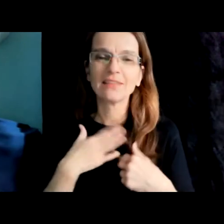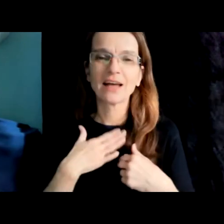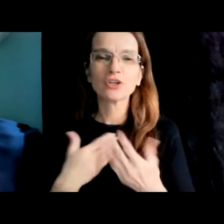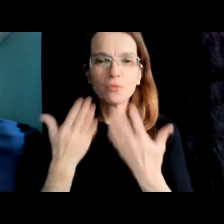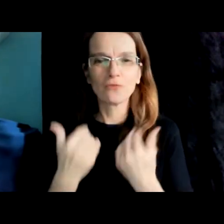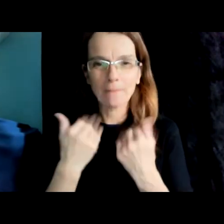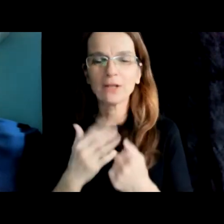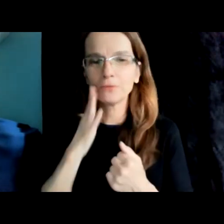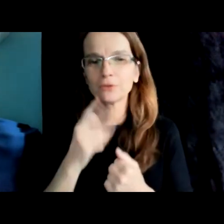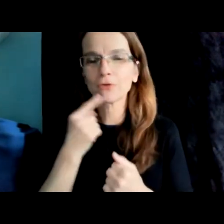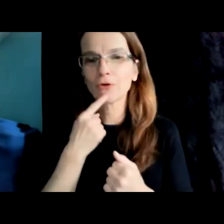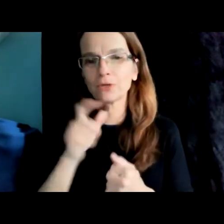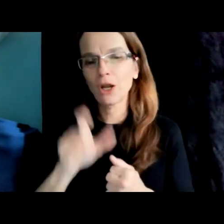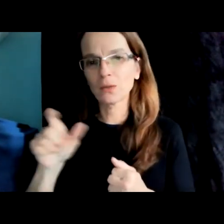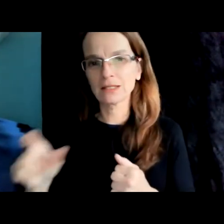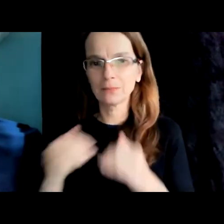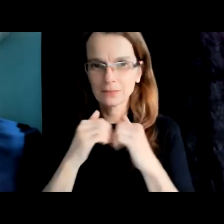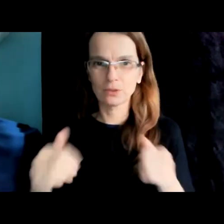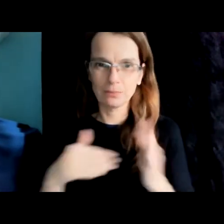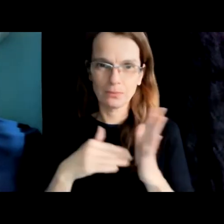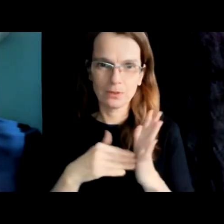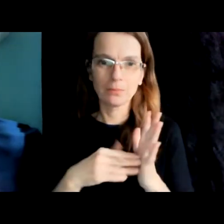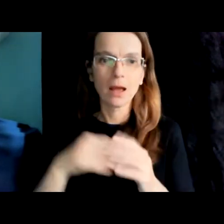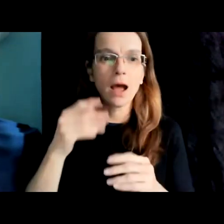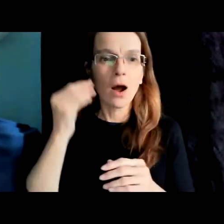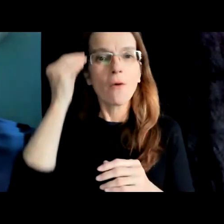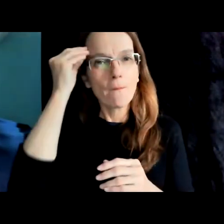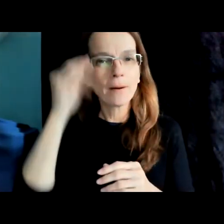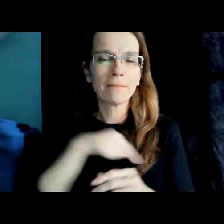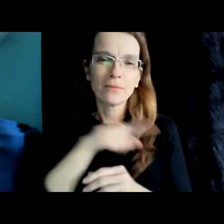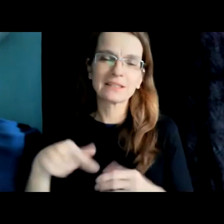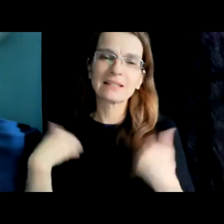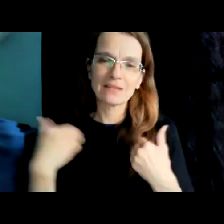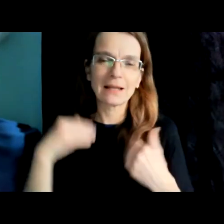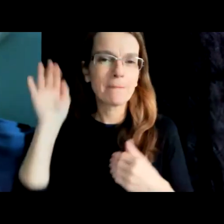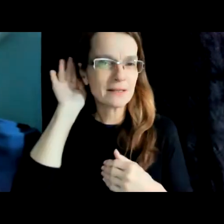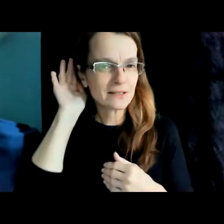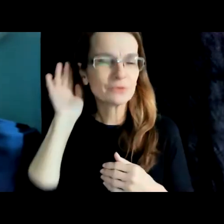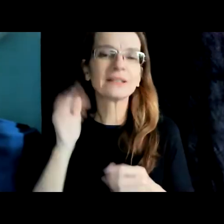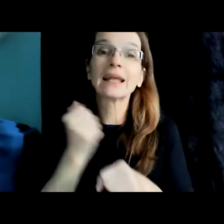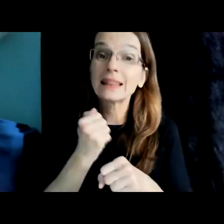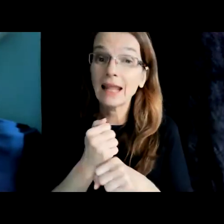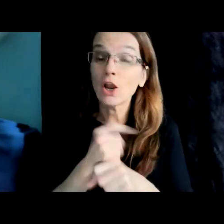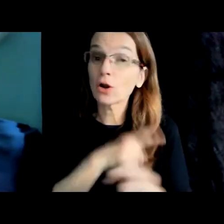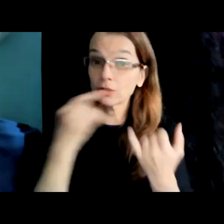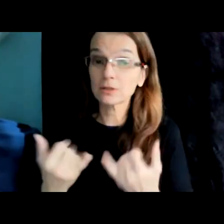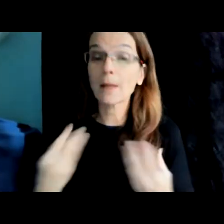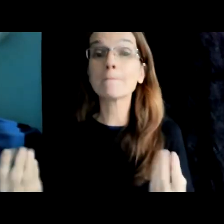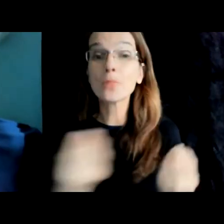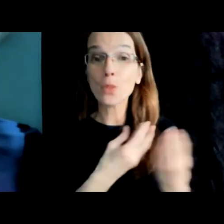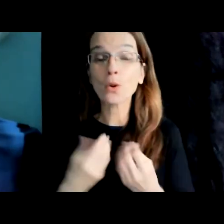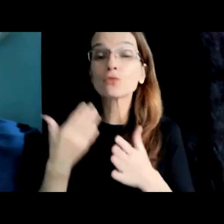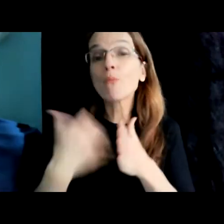Upamo, da nam boste z zanimanjem prisluhnili in delo, ki smo ga mnogi doslej pogrešali, tudi